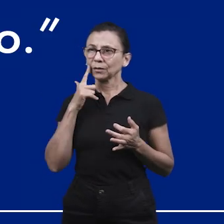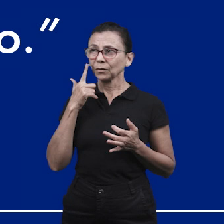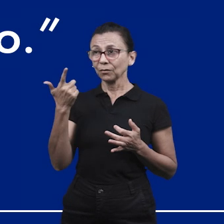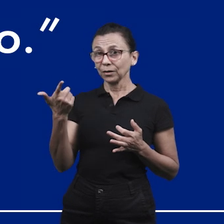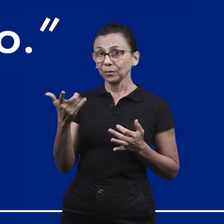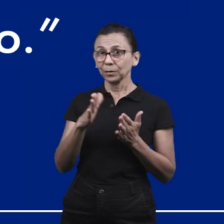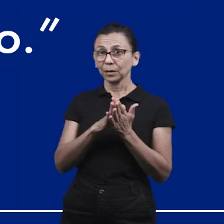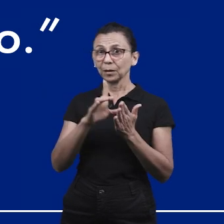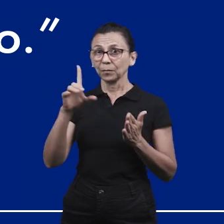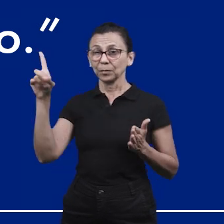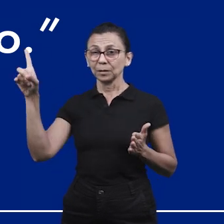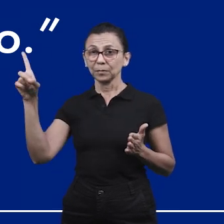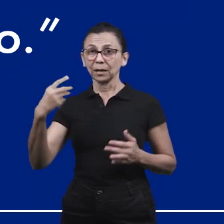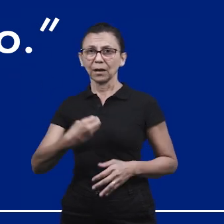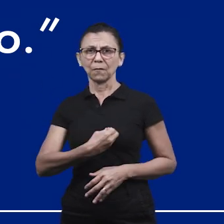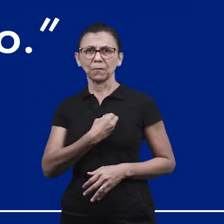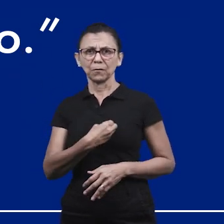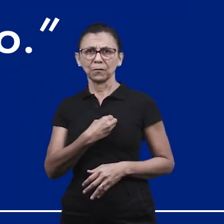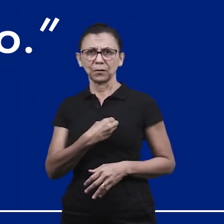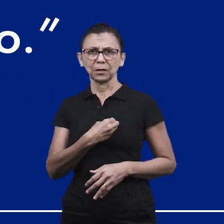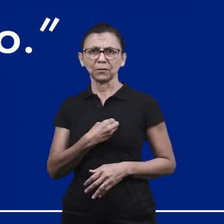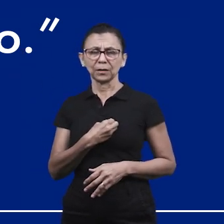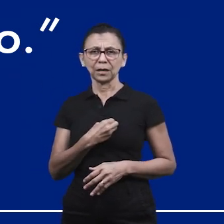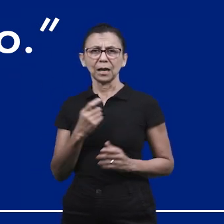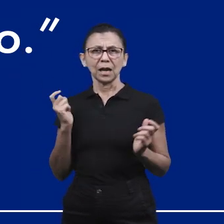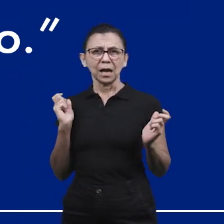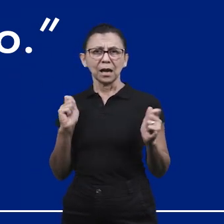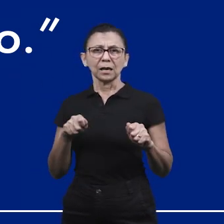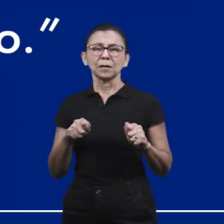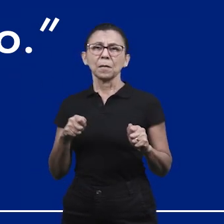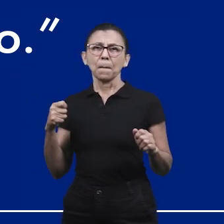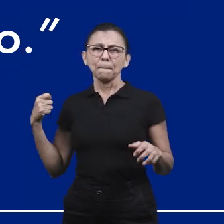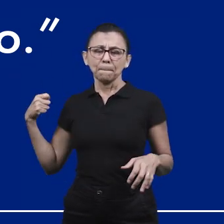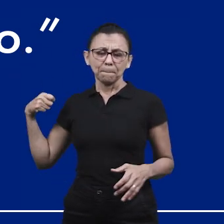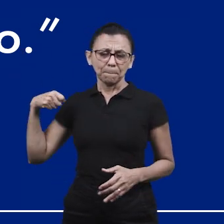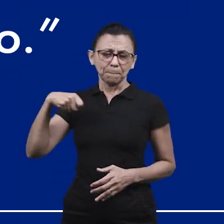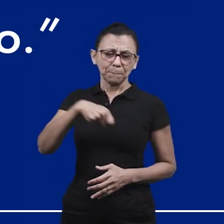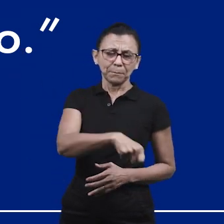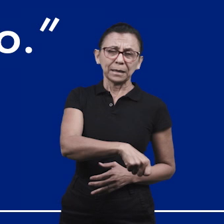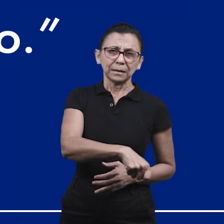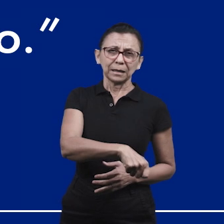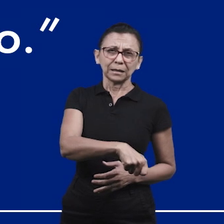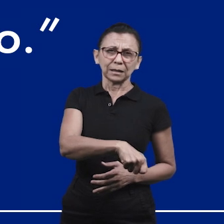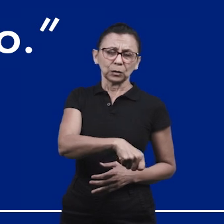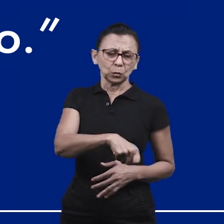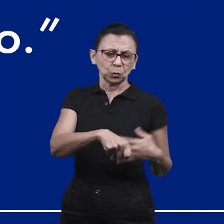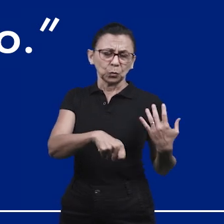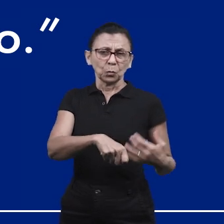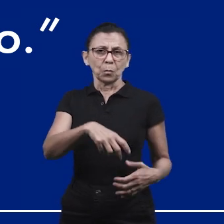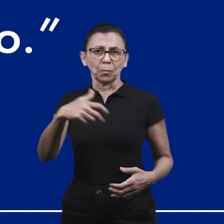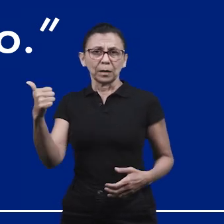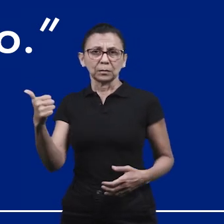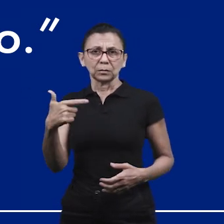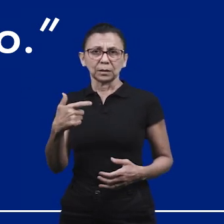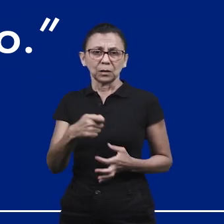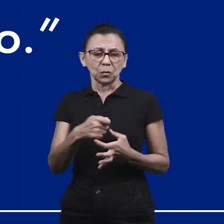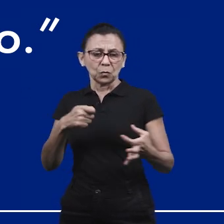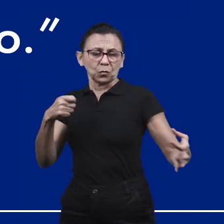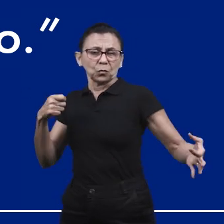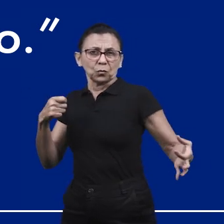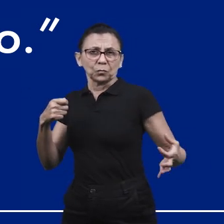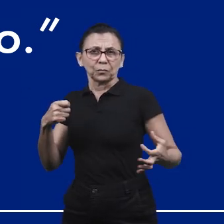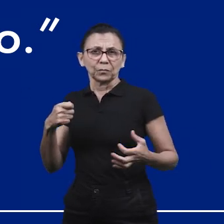commenter, voici le texte à nouveau, Hébreu 4.12, nous pouvons lire, car la parole de Dieu est vivante et efficace et